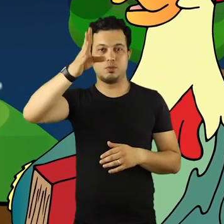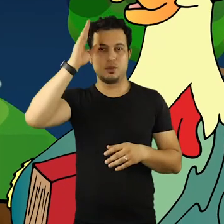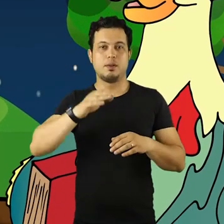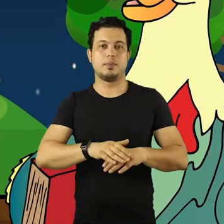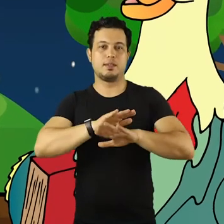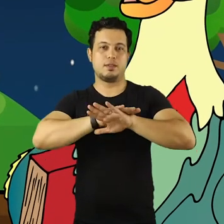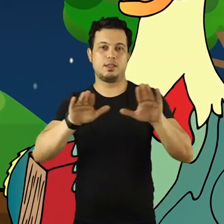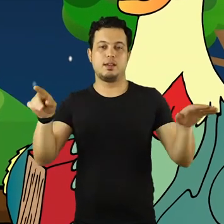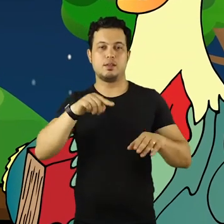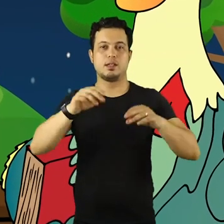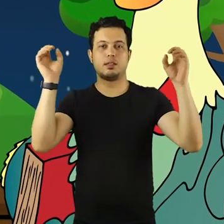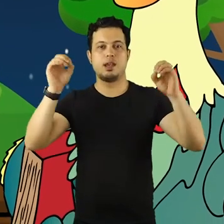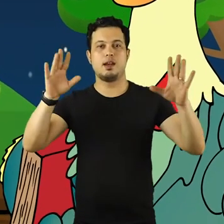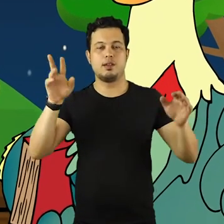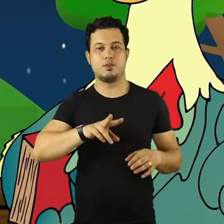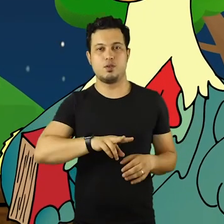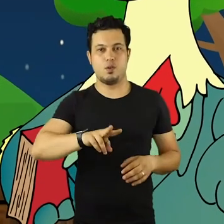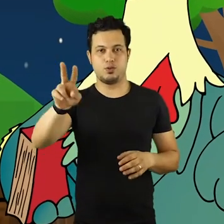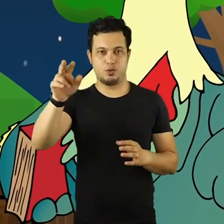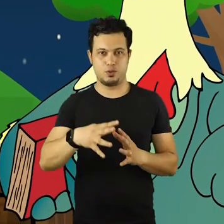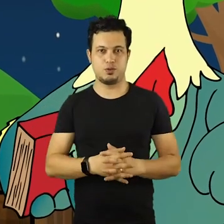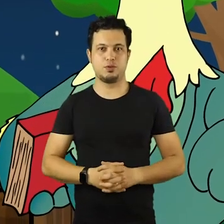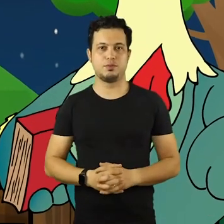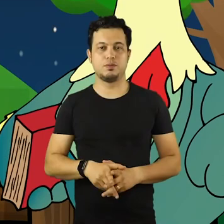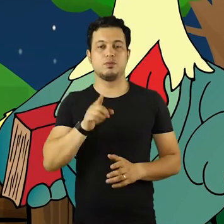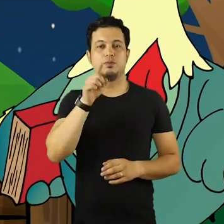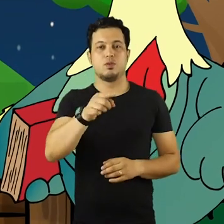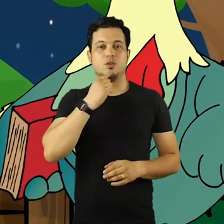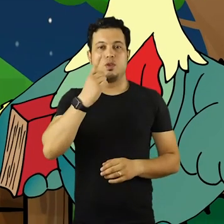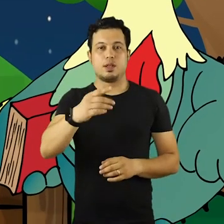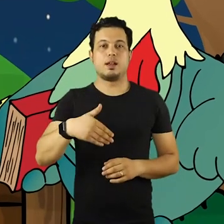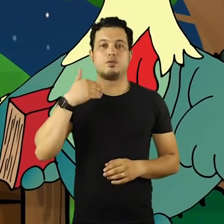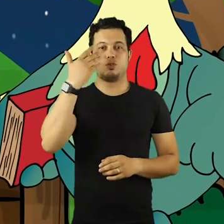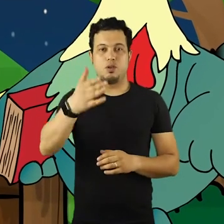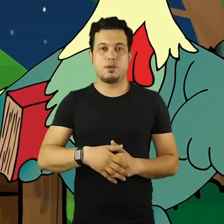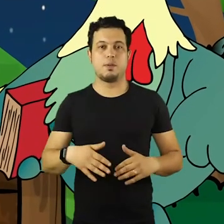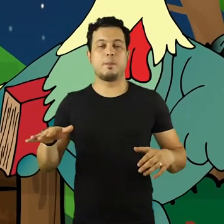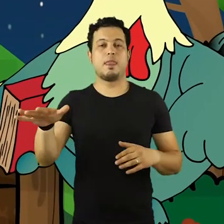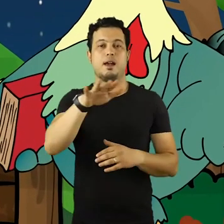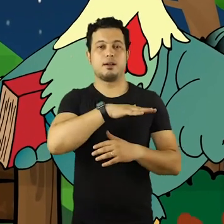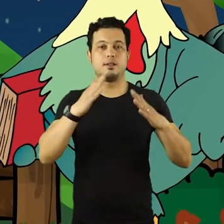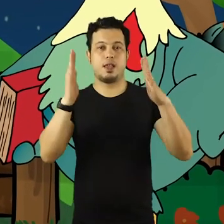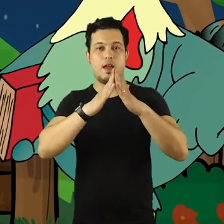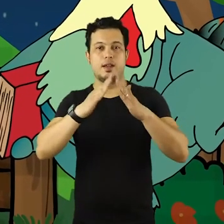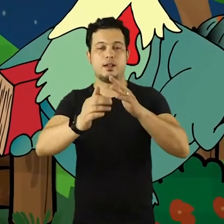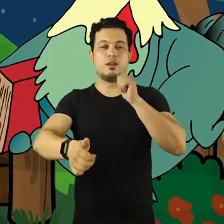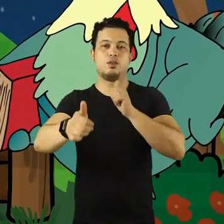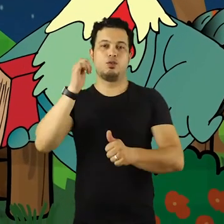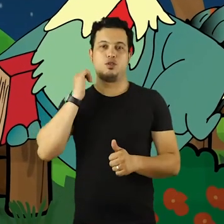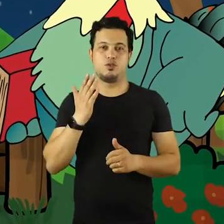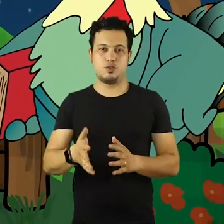bilgi horozumuz, bitsin sihirli yolculuğumuz. Bu sözlerden sonra herkes evlerine